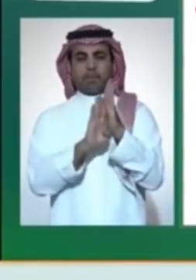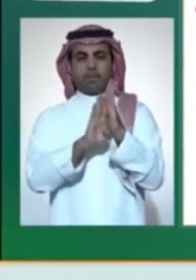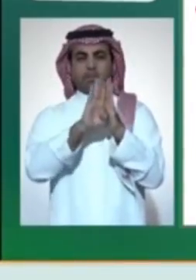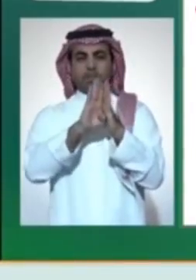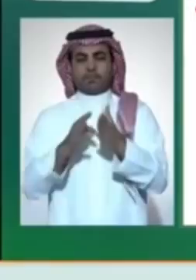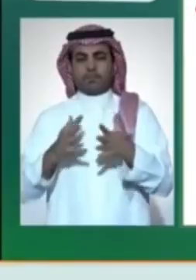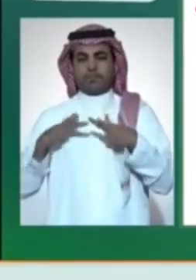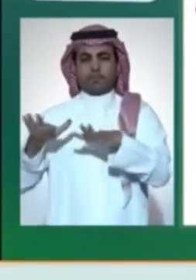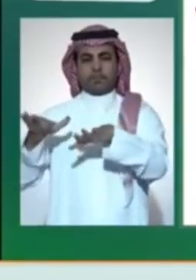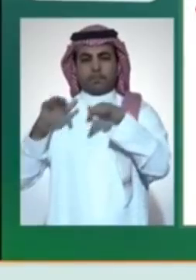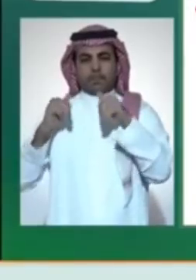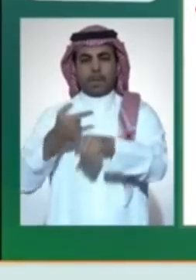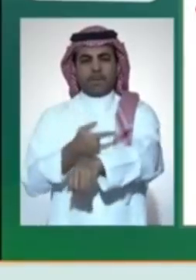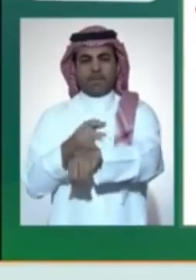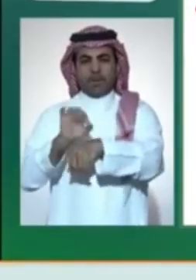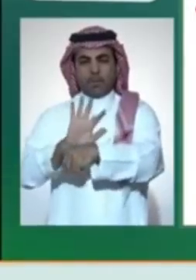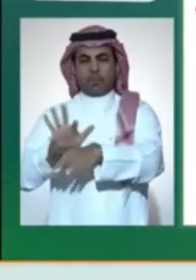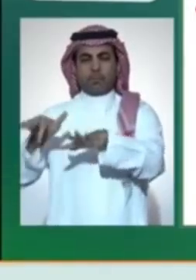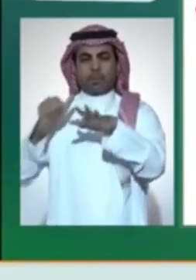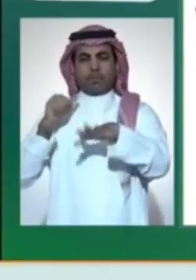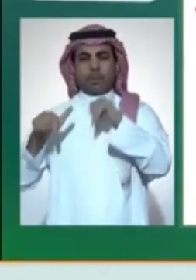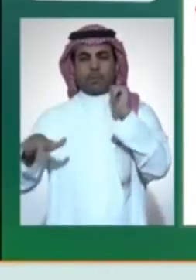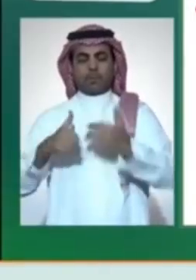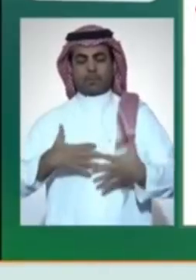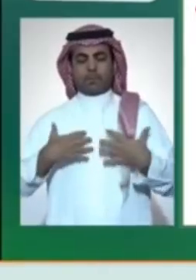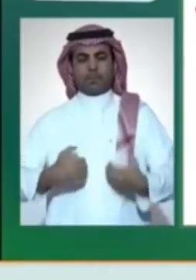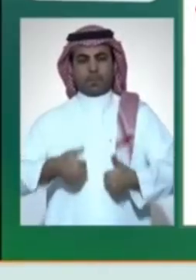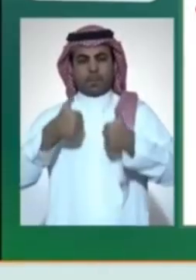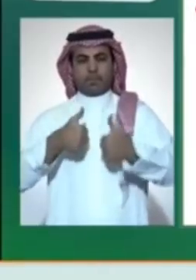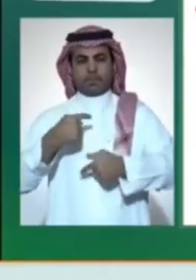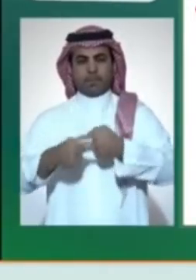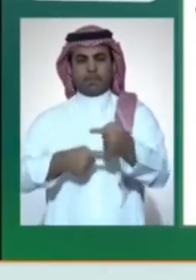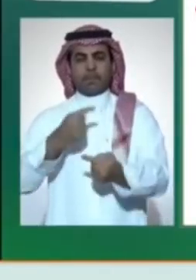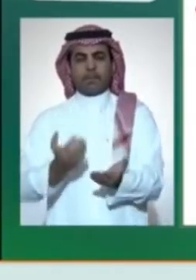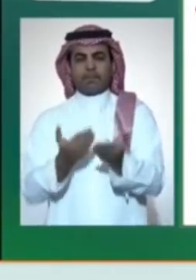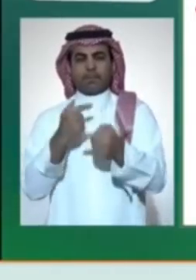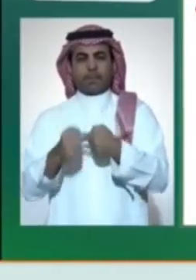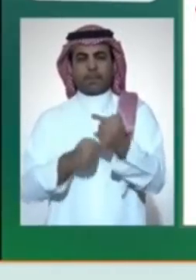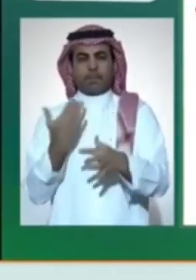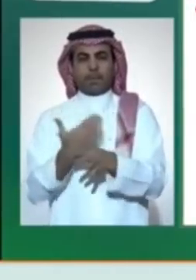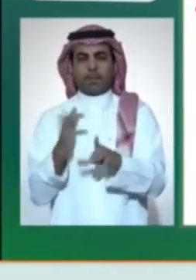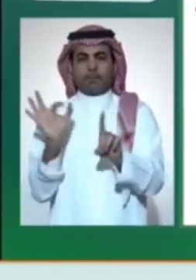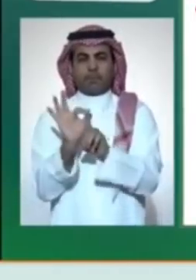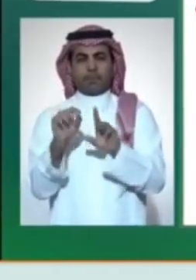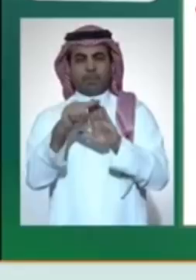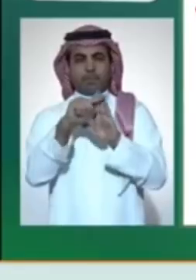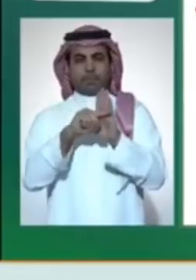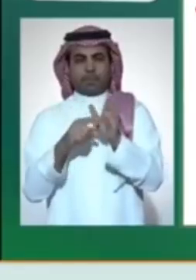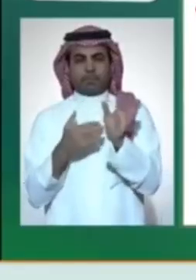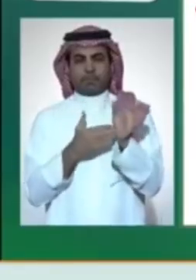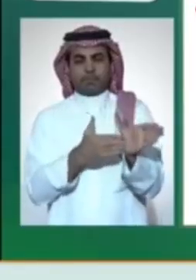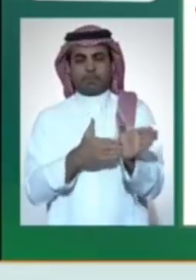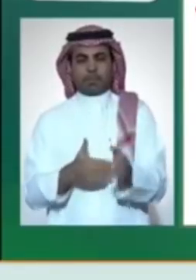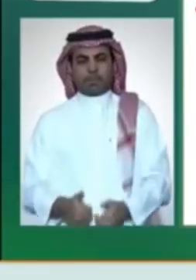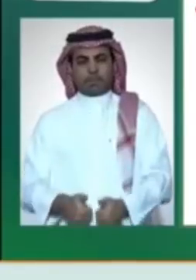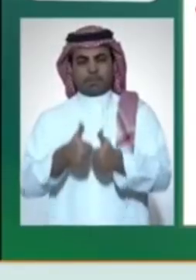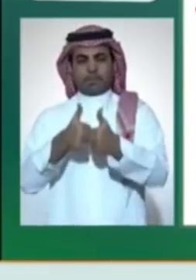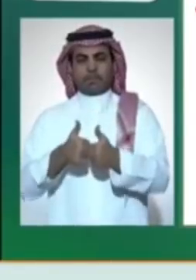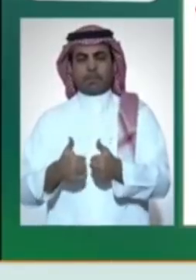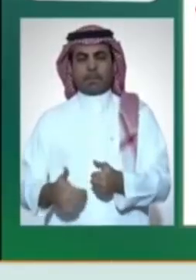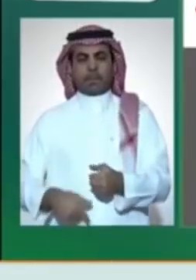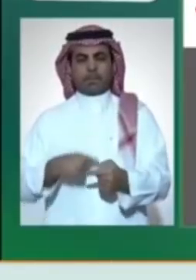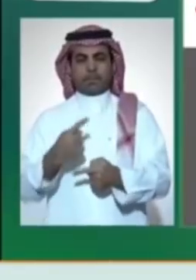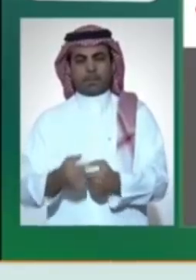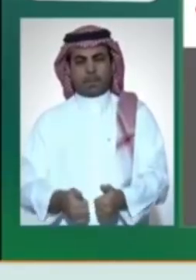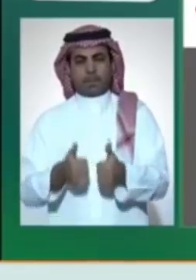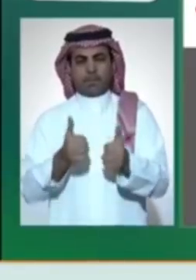كان يواكب أيضا الانحسار في أعداد الحالات الجديدة من خلال تمسكنا كلنا والتزامنا بالسلوكيات الصحية سيكون